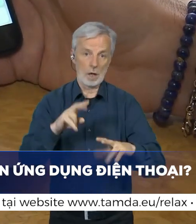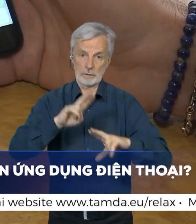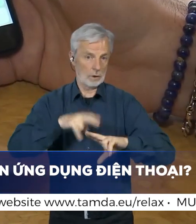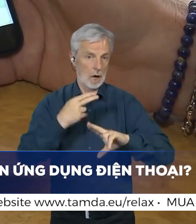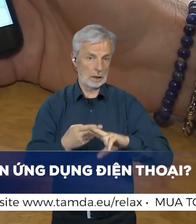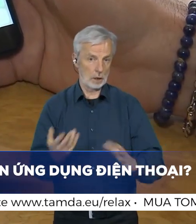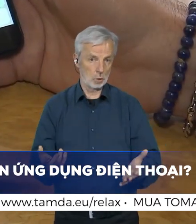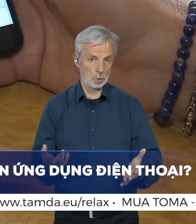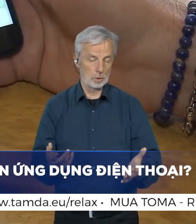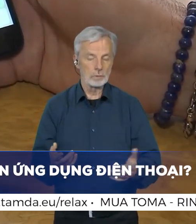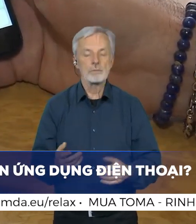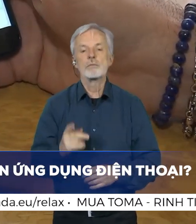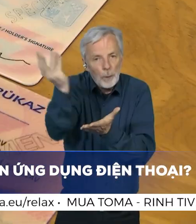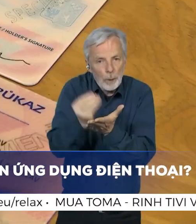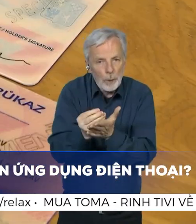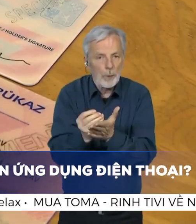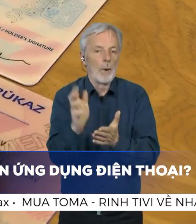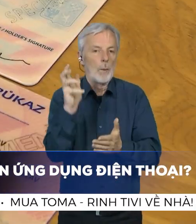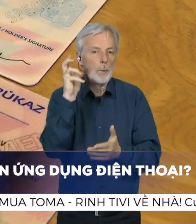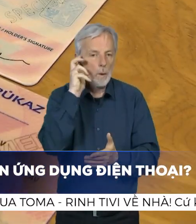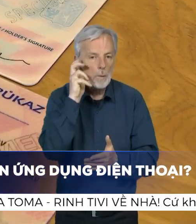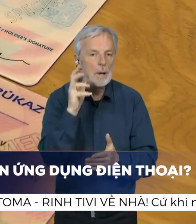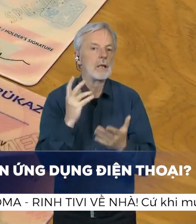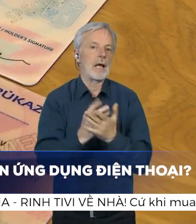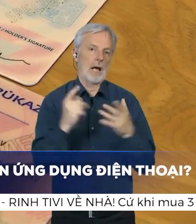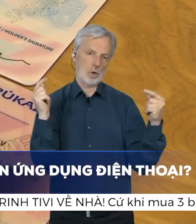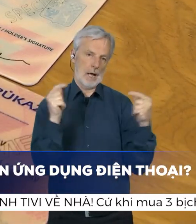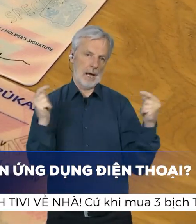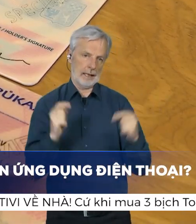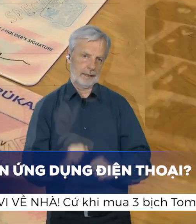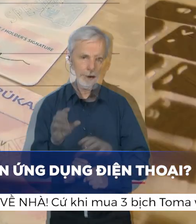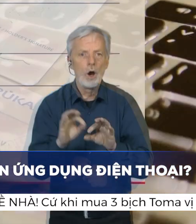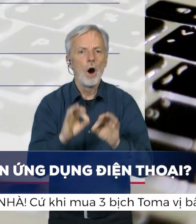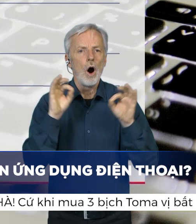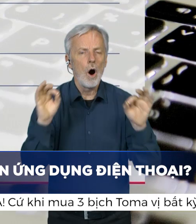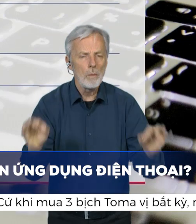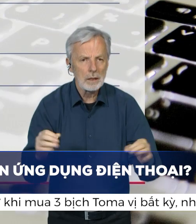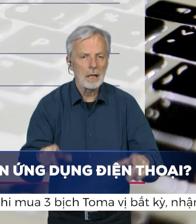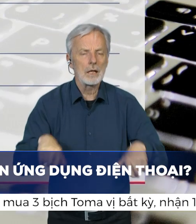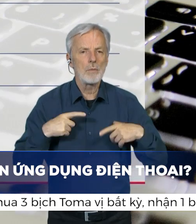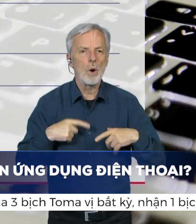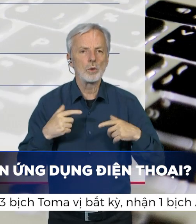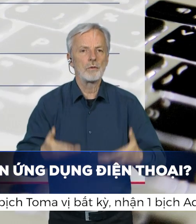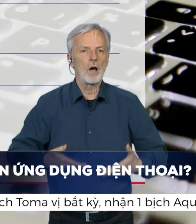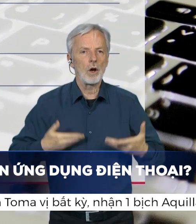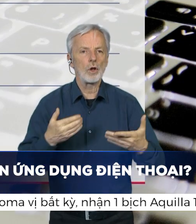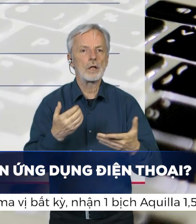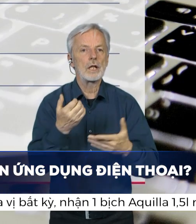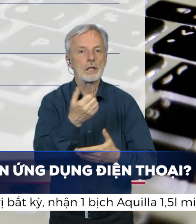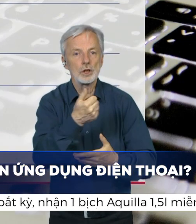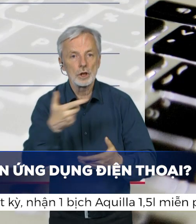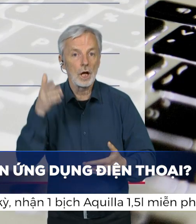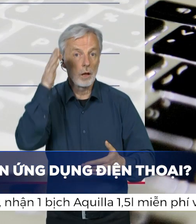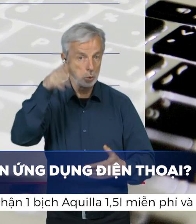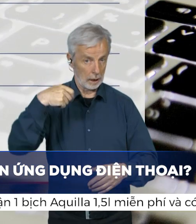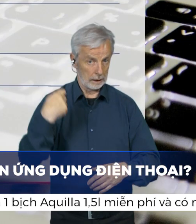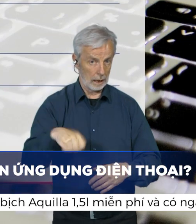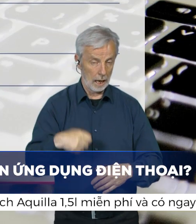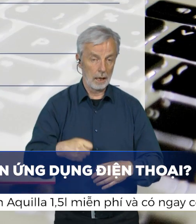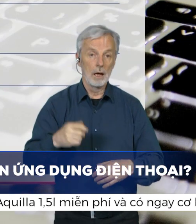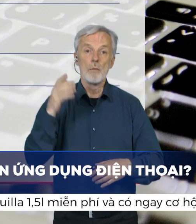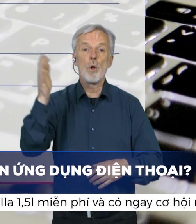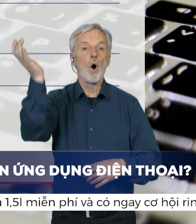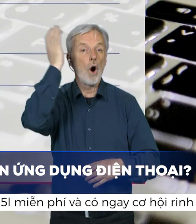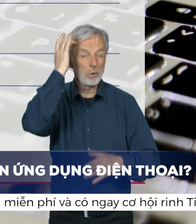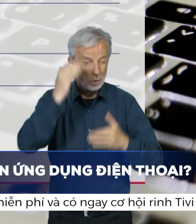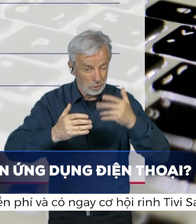dân. Từ năm 2025, số sinh sẽ không được ghi vào thẻ này, mà thay vào đó sẽ được thay thế bằng số nhận dạng khác, không chứa bất kỳ dữ liệu